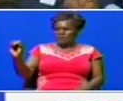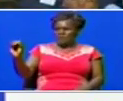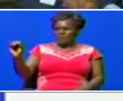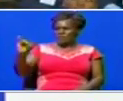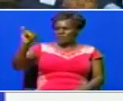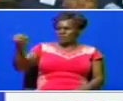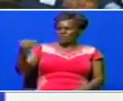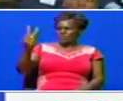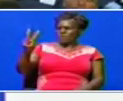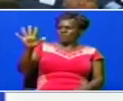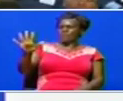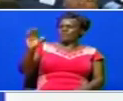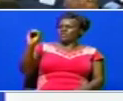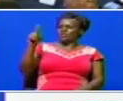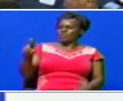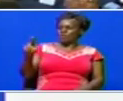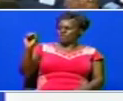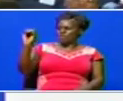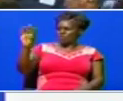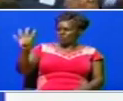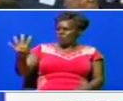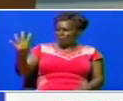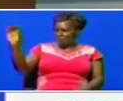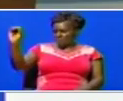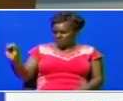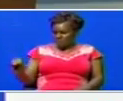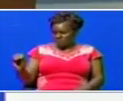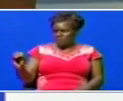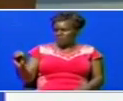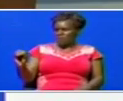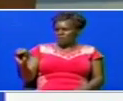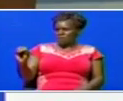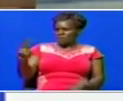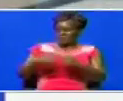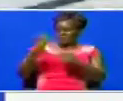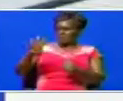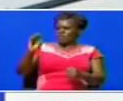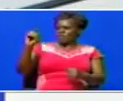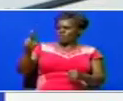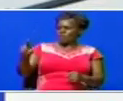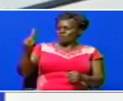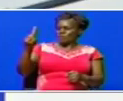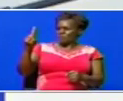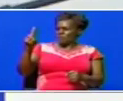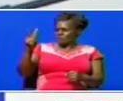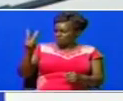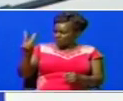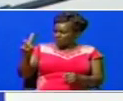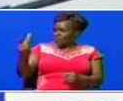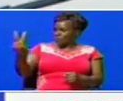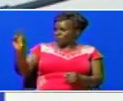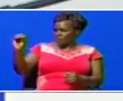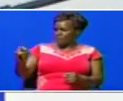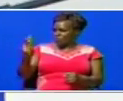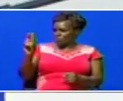Shagalaga Jirongo, 25, 0.04%. Japheth Kalui, 74, 0.12%.